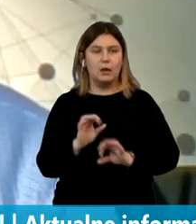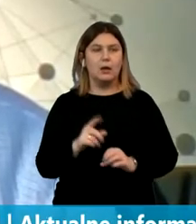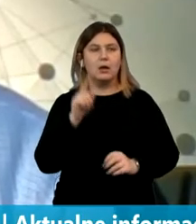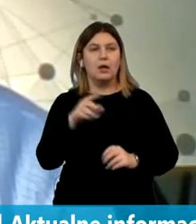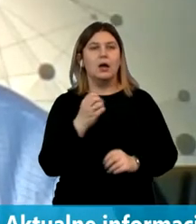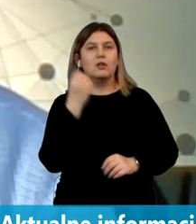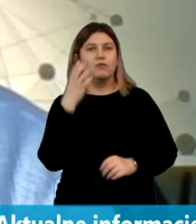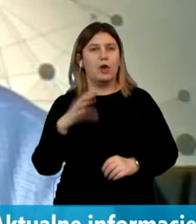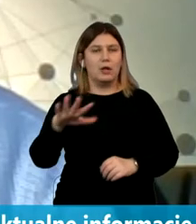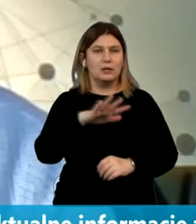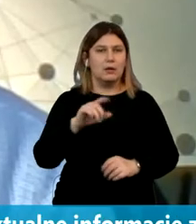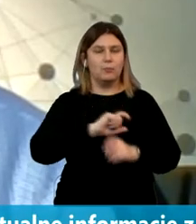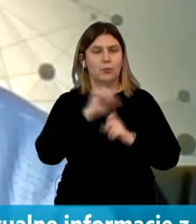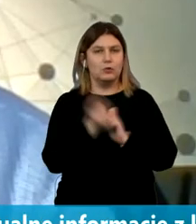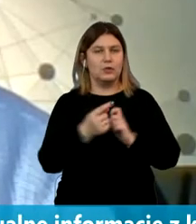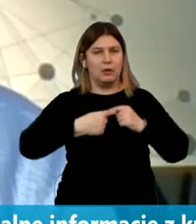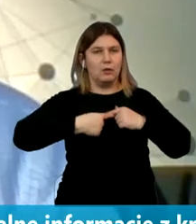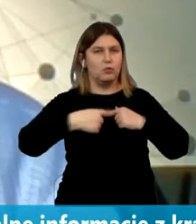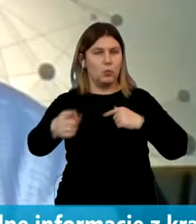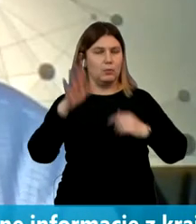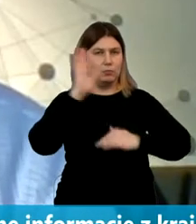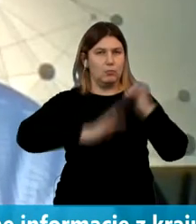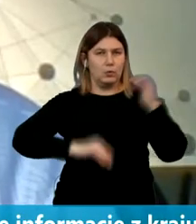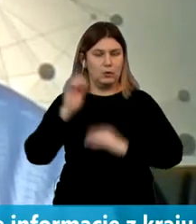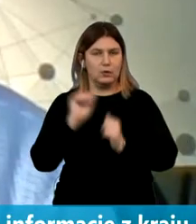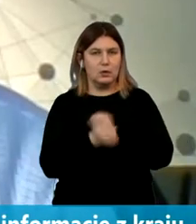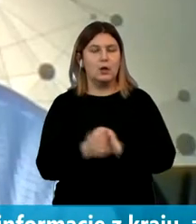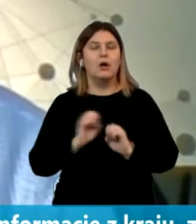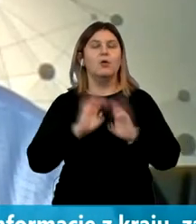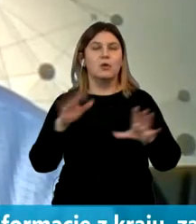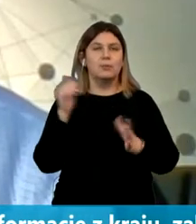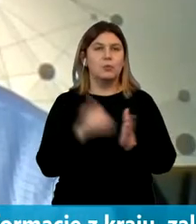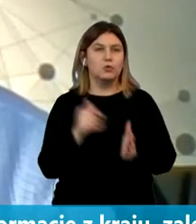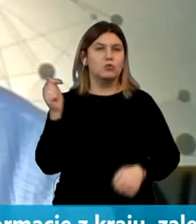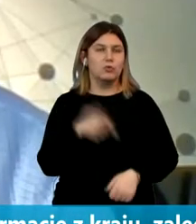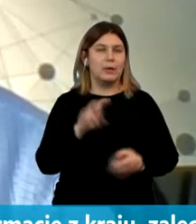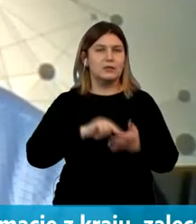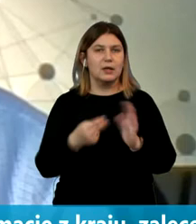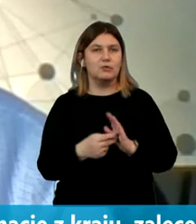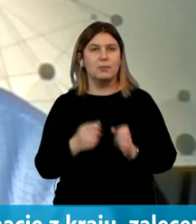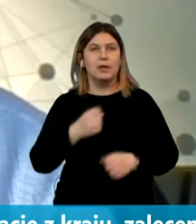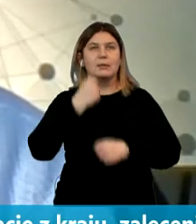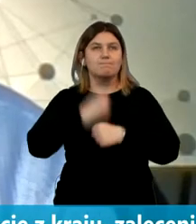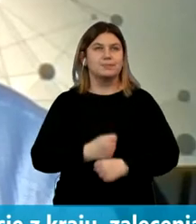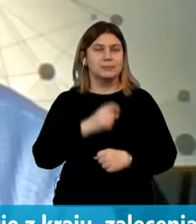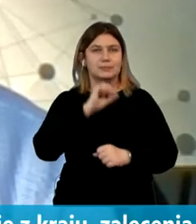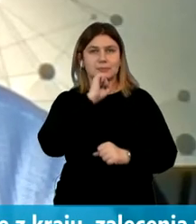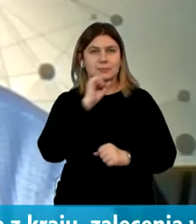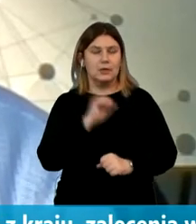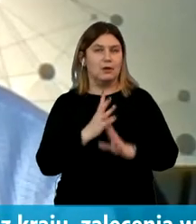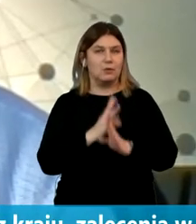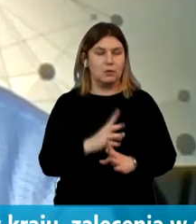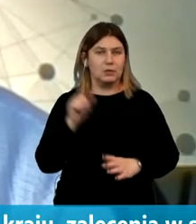dworca musi być na całej długości przebudowany. I oczywiście musimy to tak zaplanować, żeby nie sparaliżować komunikacyjne tej